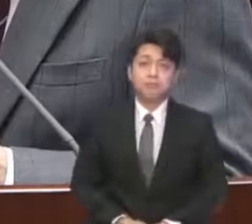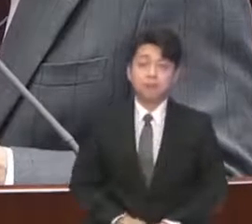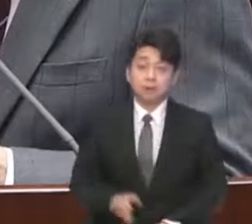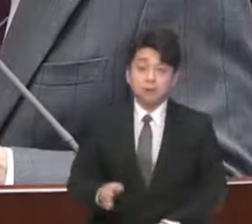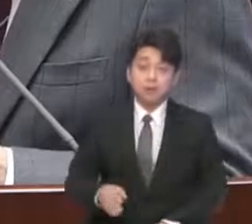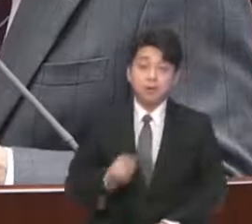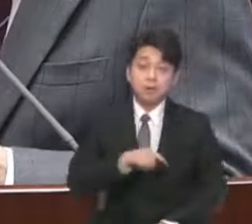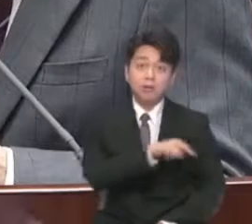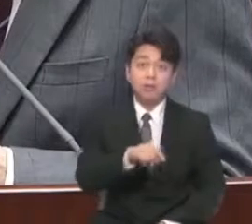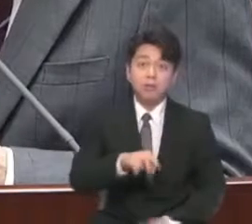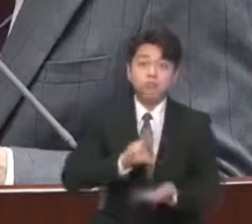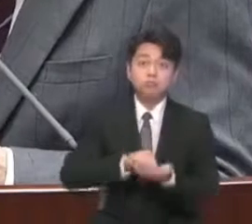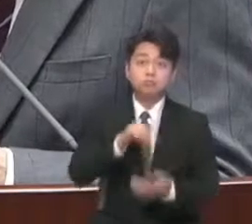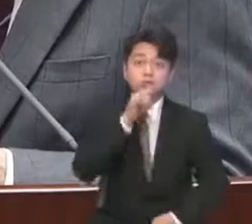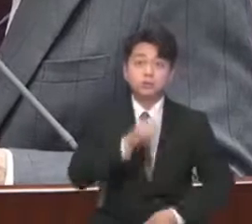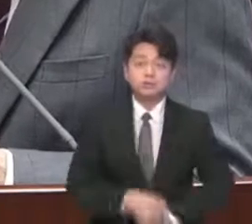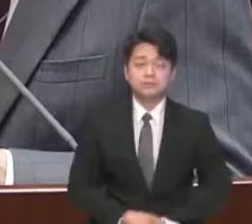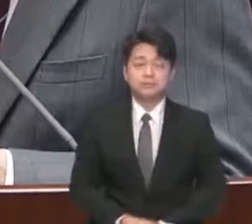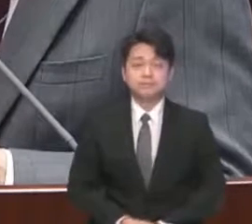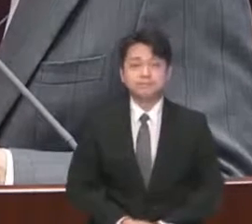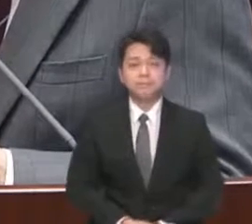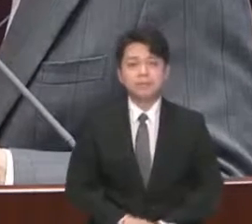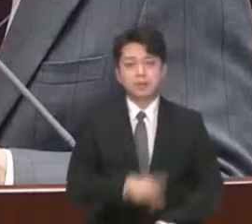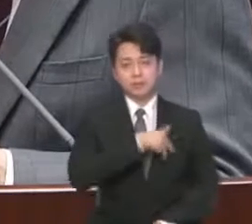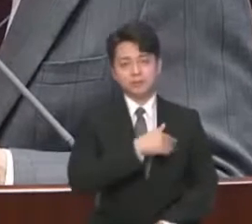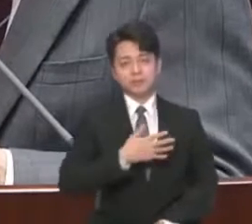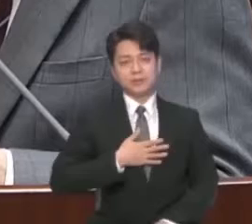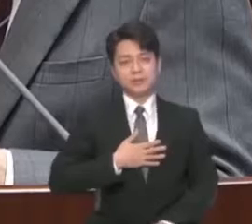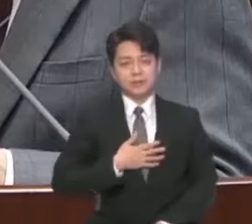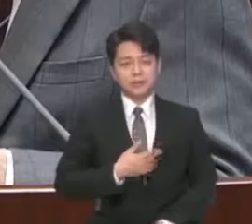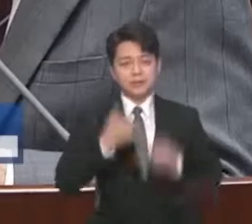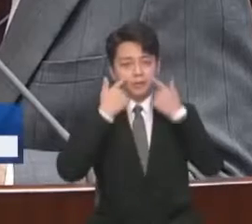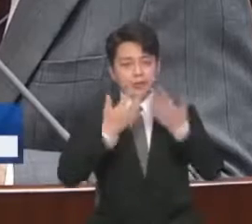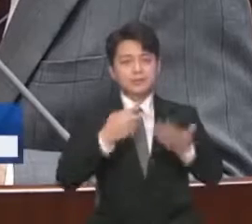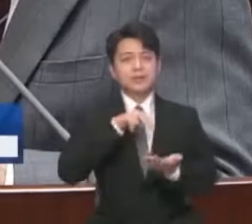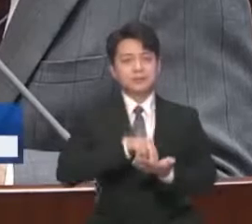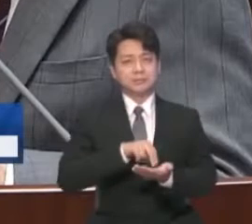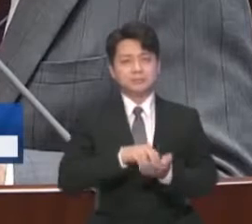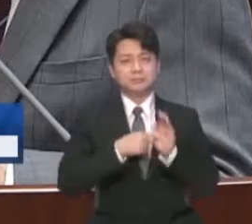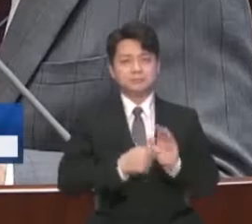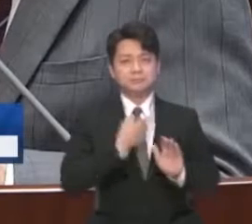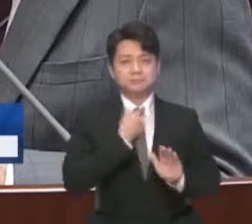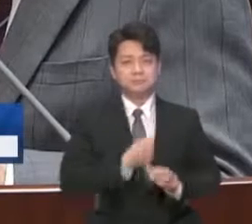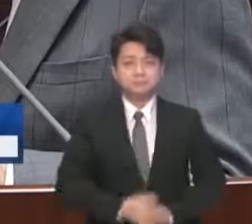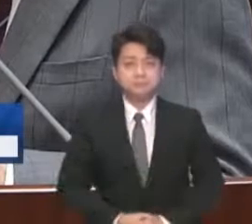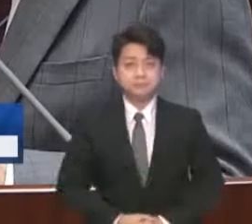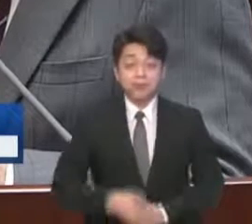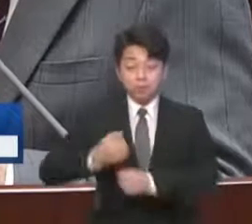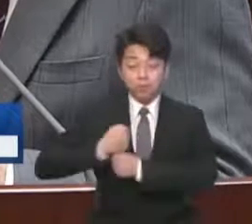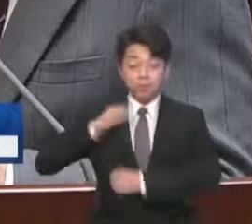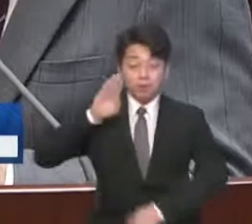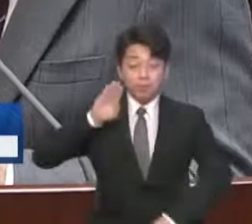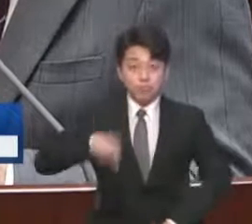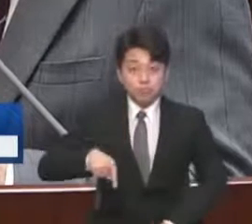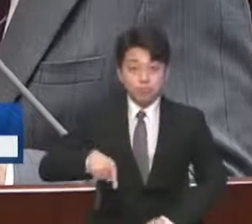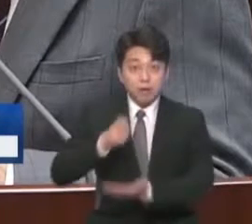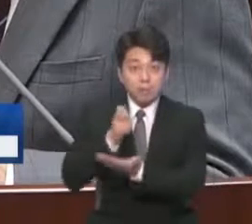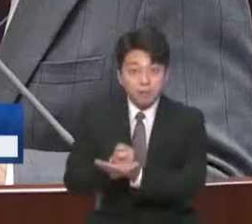어님, 저는 분명하게 이 자리에서 말씀드리겠습니다. 국방부에서 지금 현재 적용하고 있는 규정이나